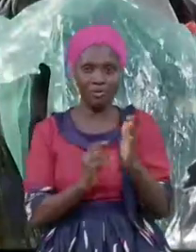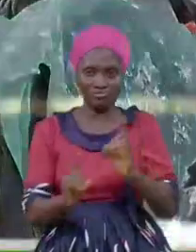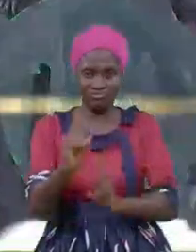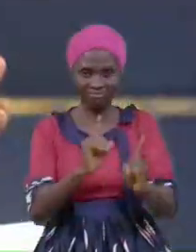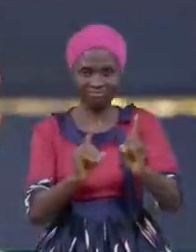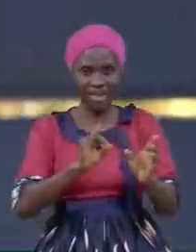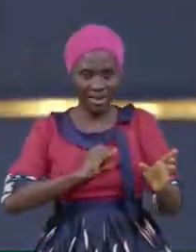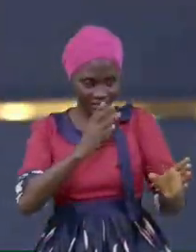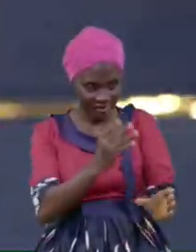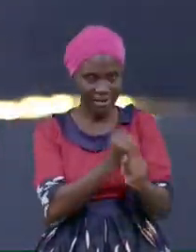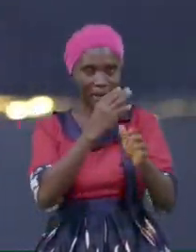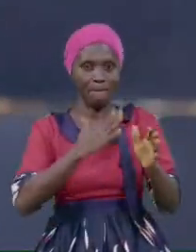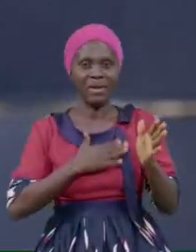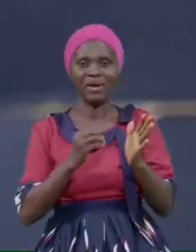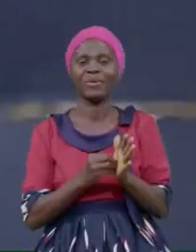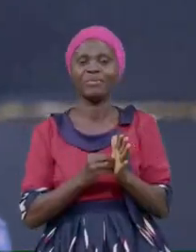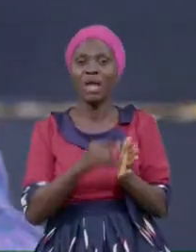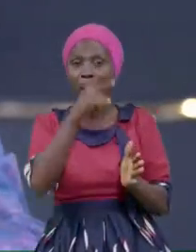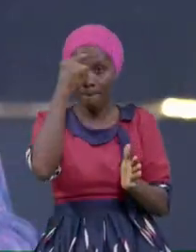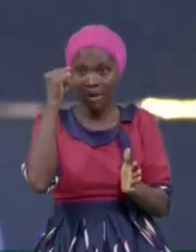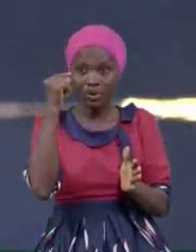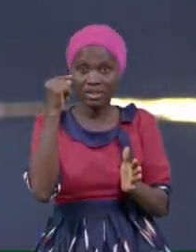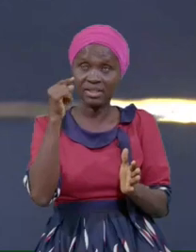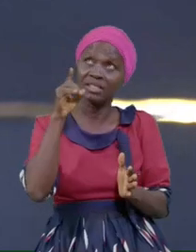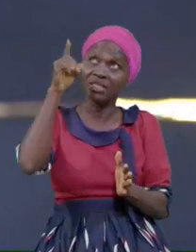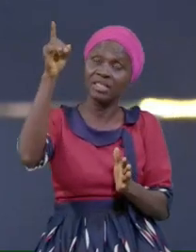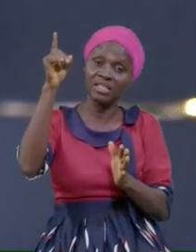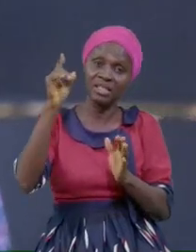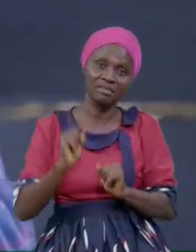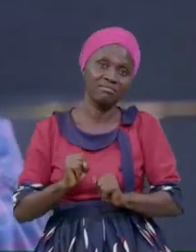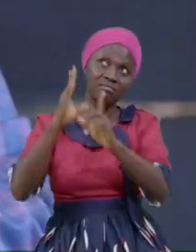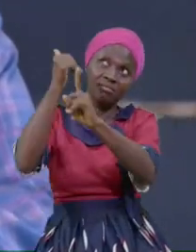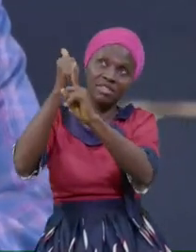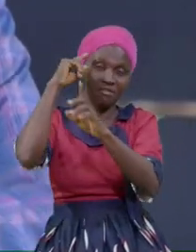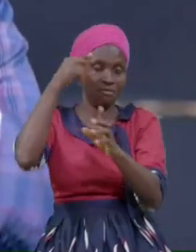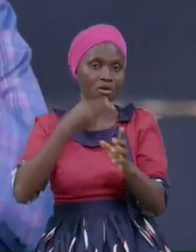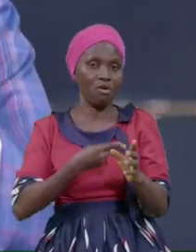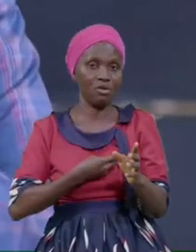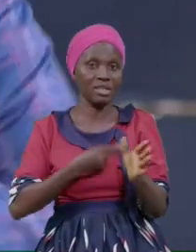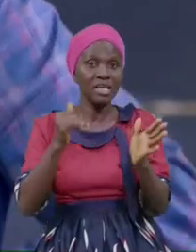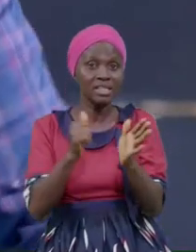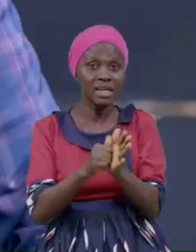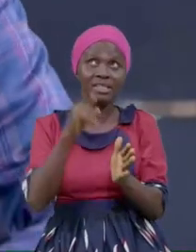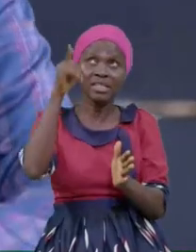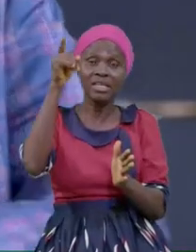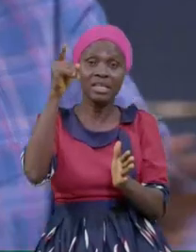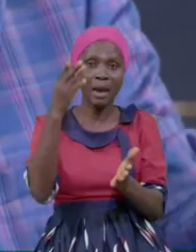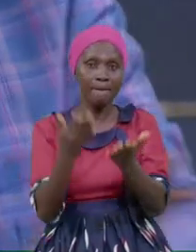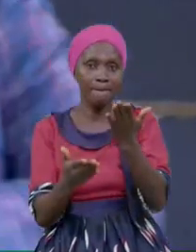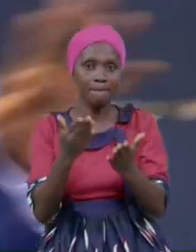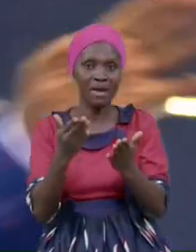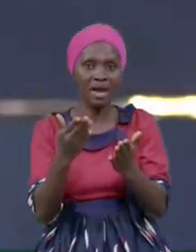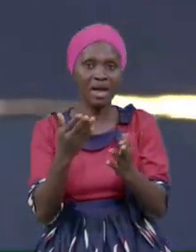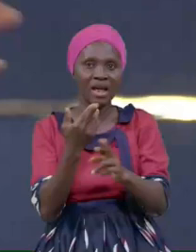Parce qu'il s'est donné lui-même pour nous. Et on dit, afin de nous racheter, toi et moi,